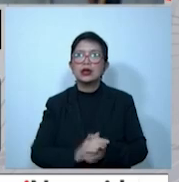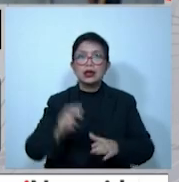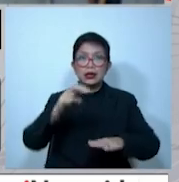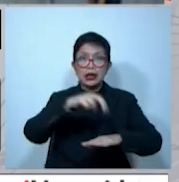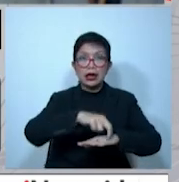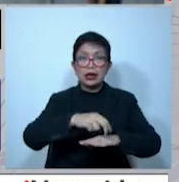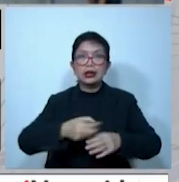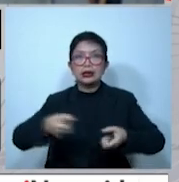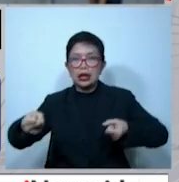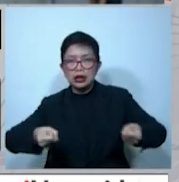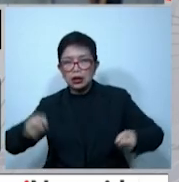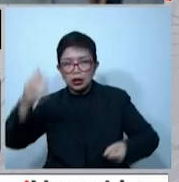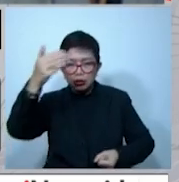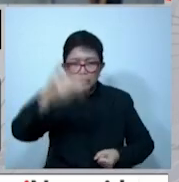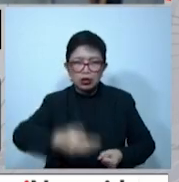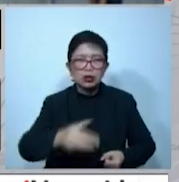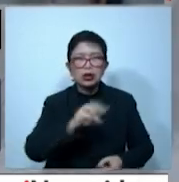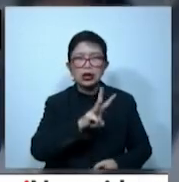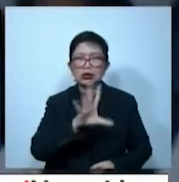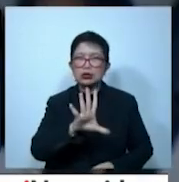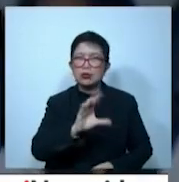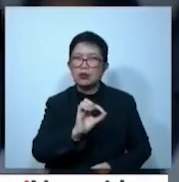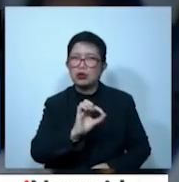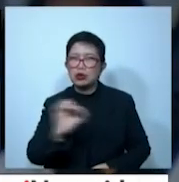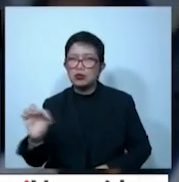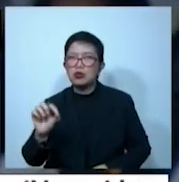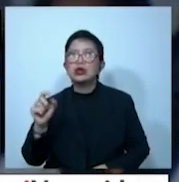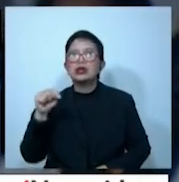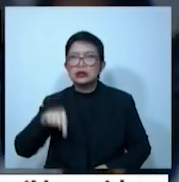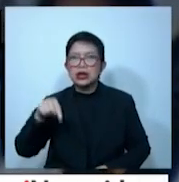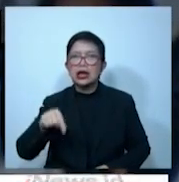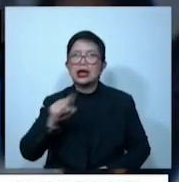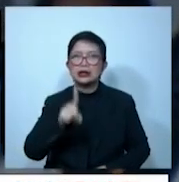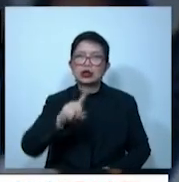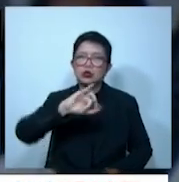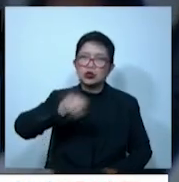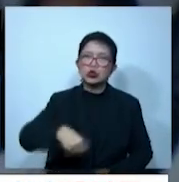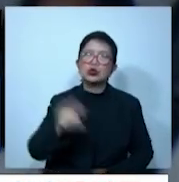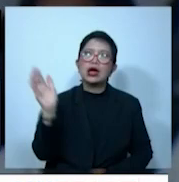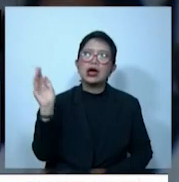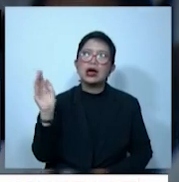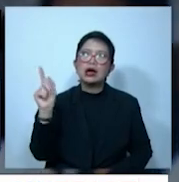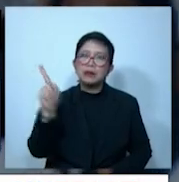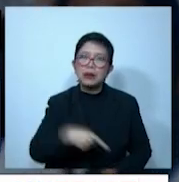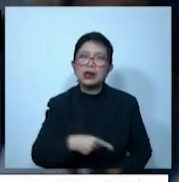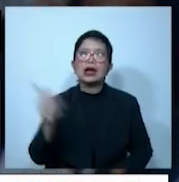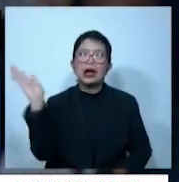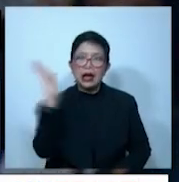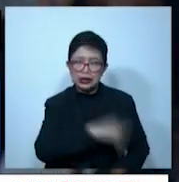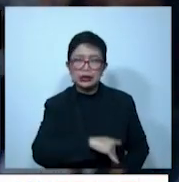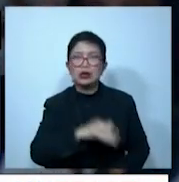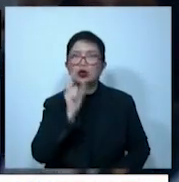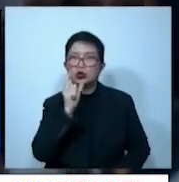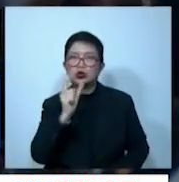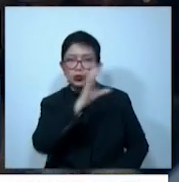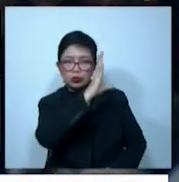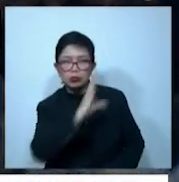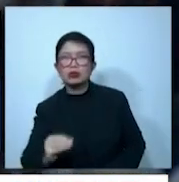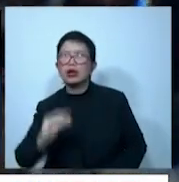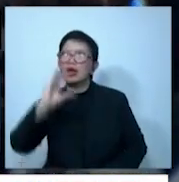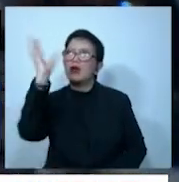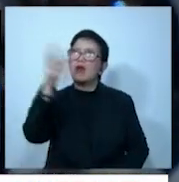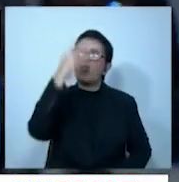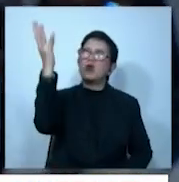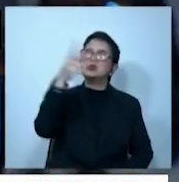hanya 350 ribu per hari, sekarang 1 juta per hari. Jadi itu kita kerjakan untuk menangani soal polusi di Jakarta.